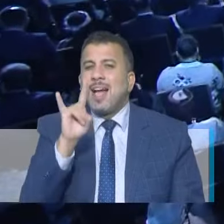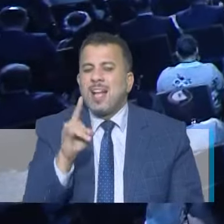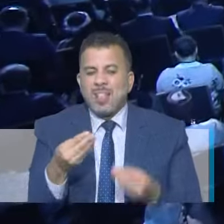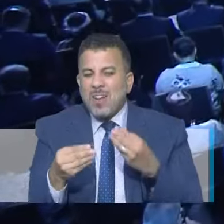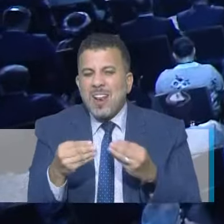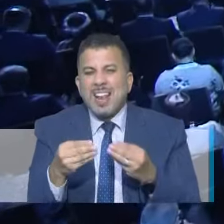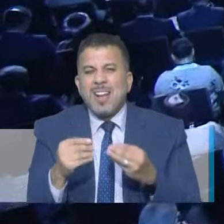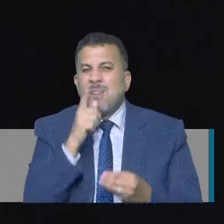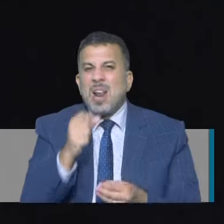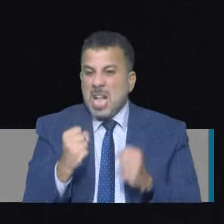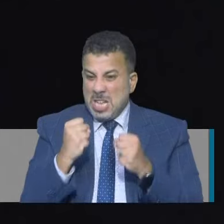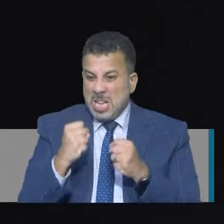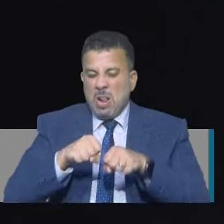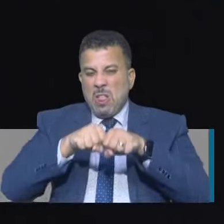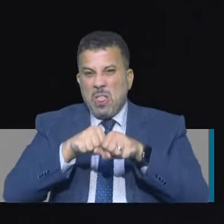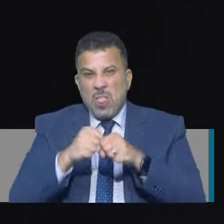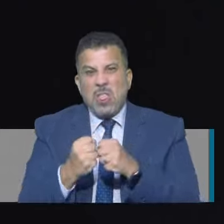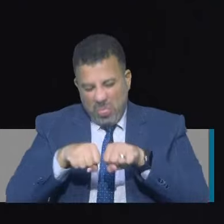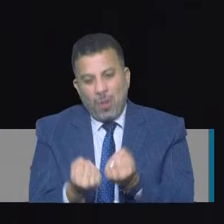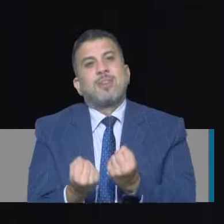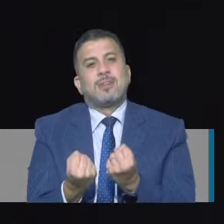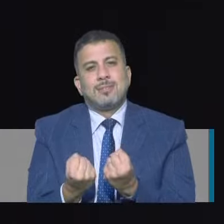فتعصر ولا قاسيا